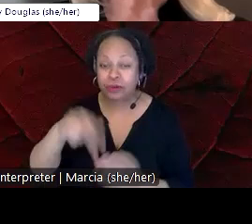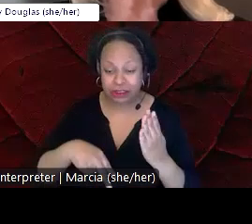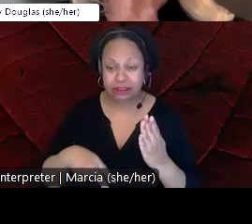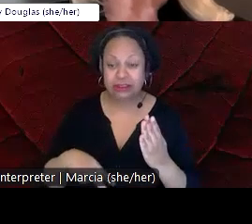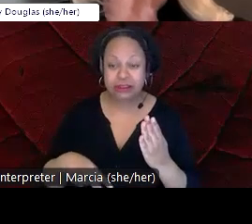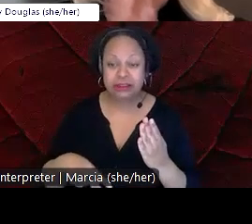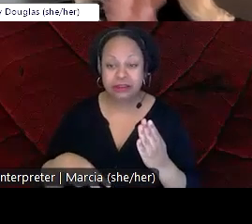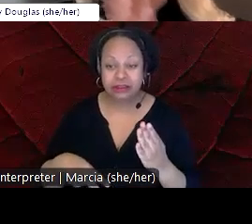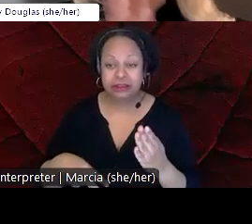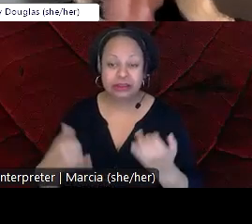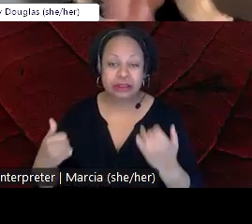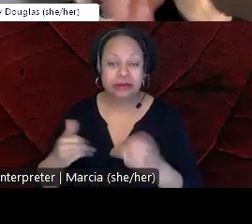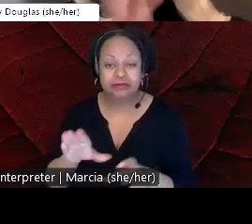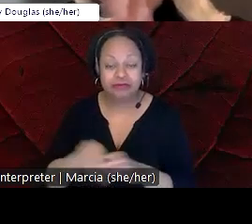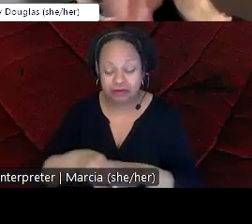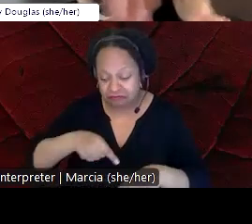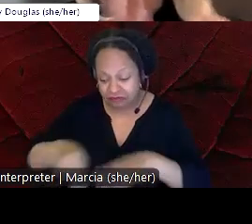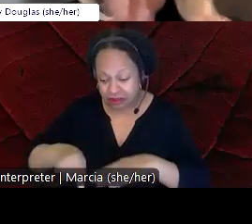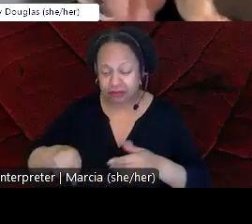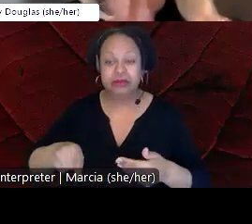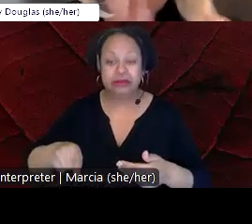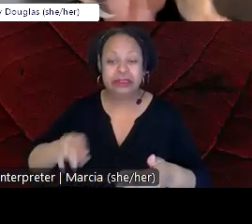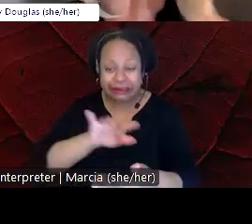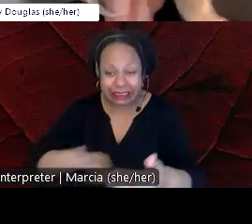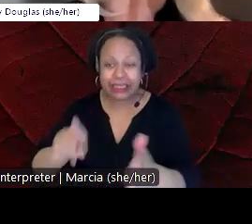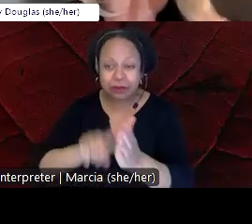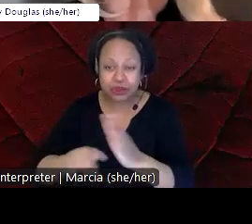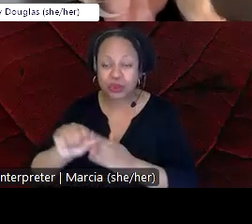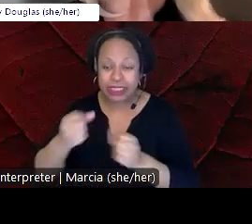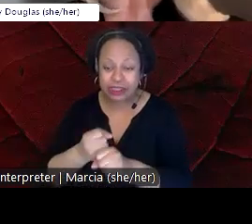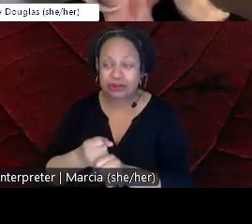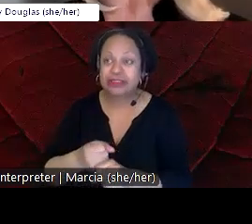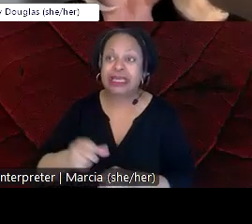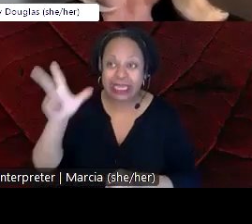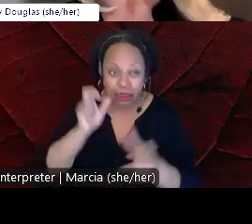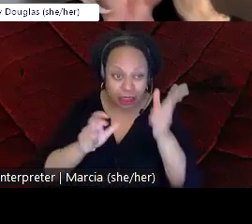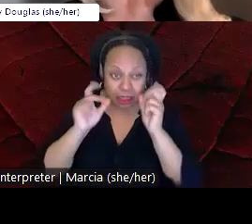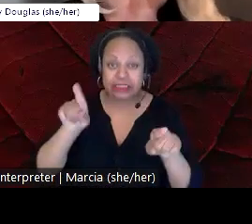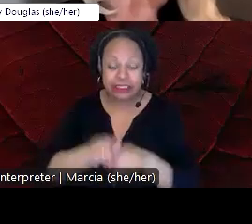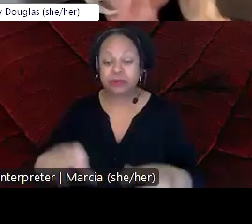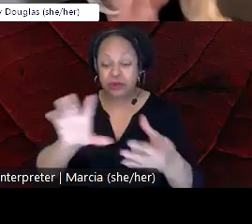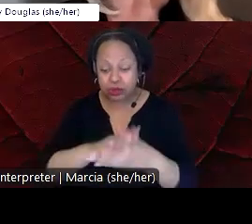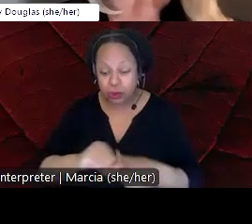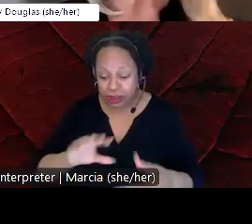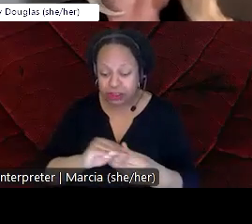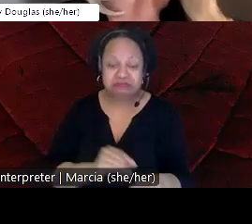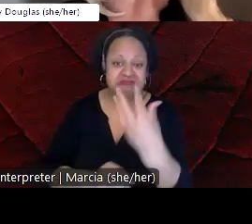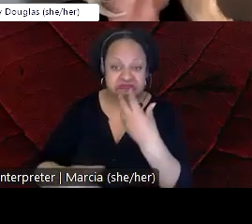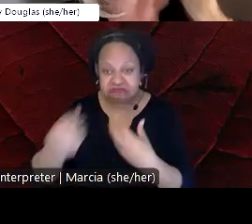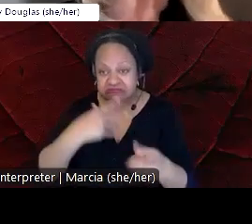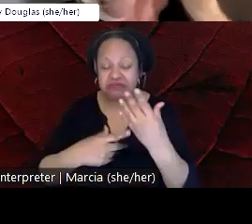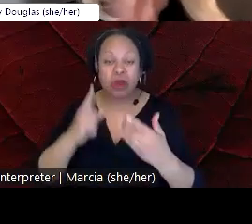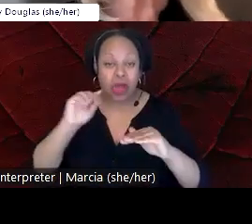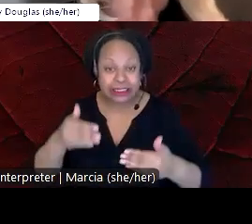difficile d'entendre ces problèmes qui persistent après 20 ans de travail dans le domaine